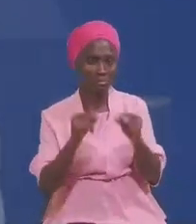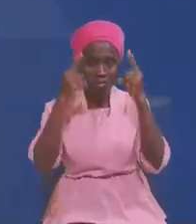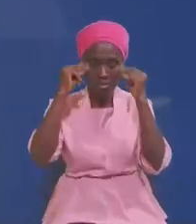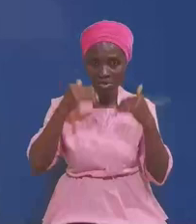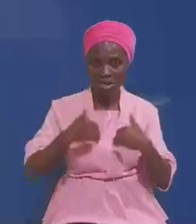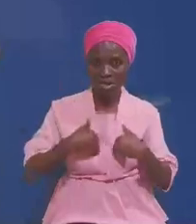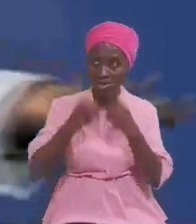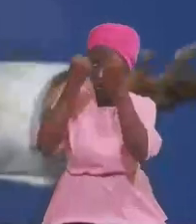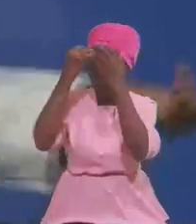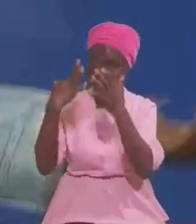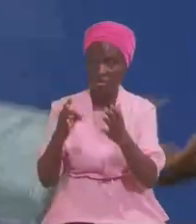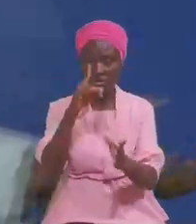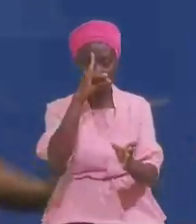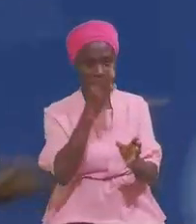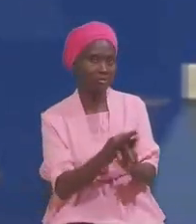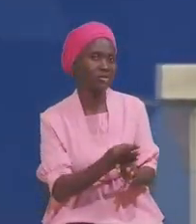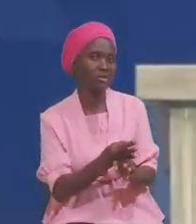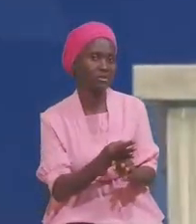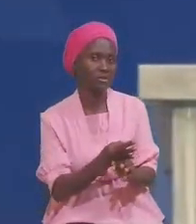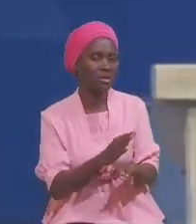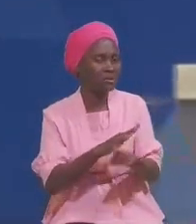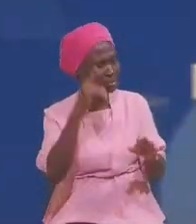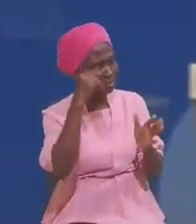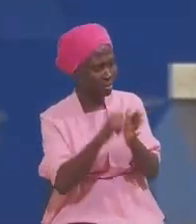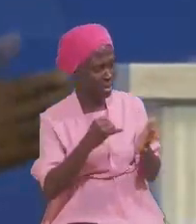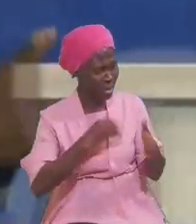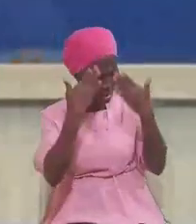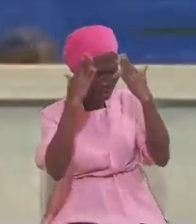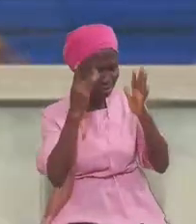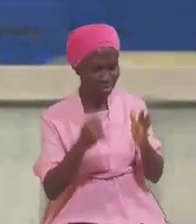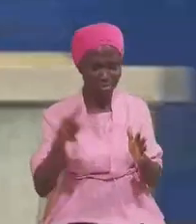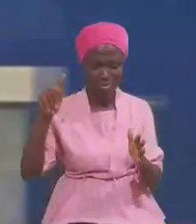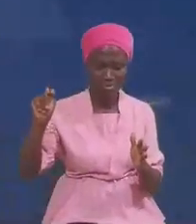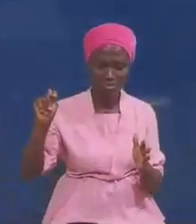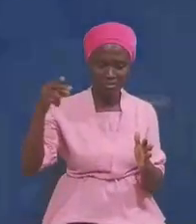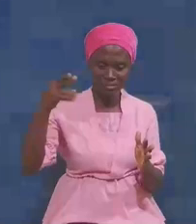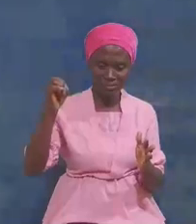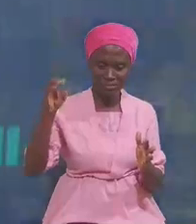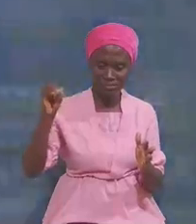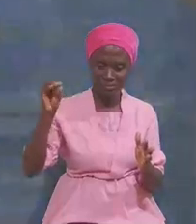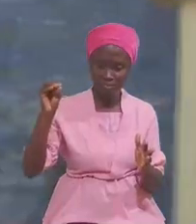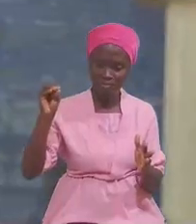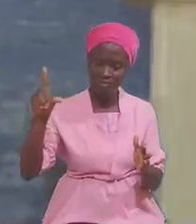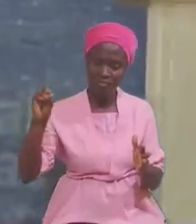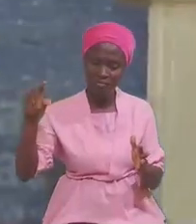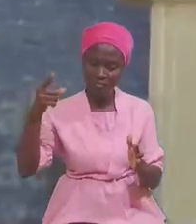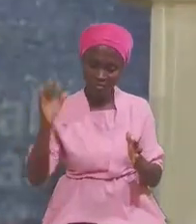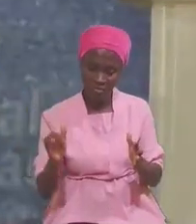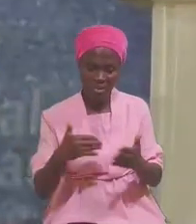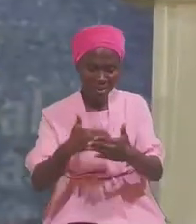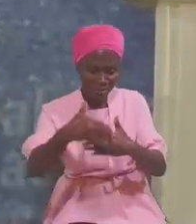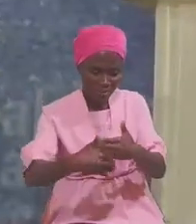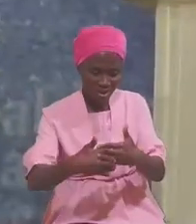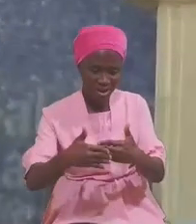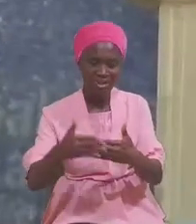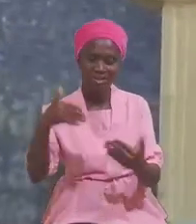avait l'obéissance de la foi. Je ne connaissais pas la théologie derrière ceci. Mais Moïse avait